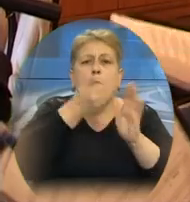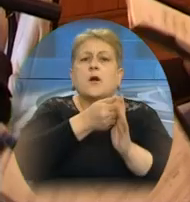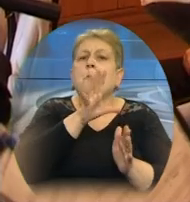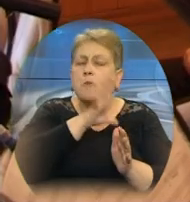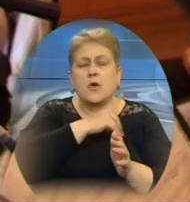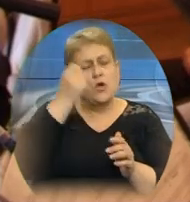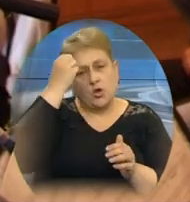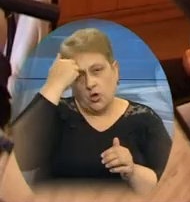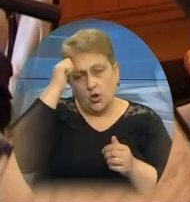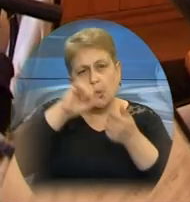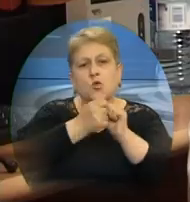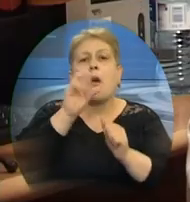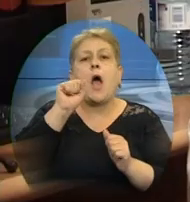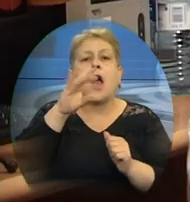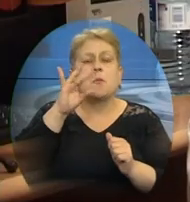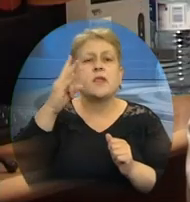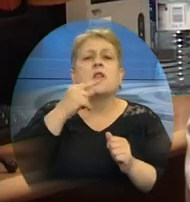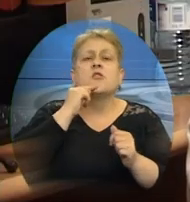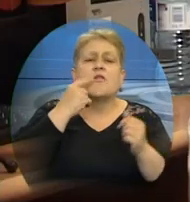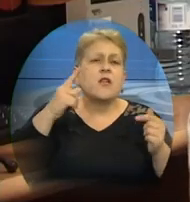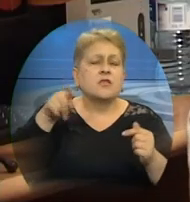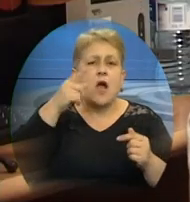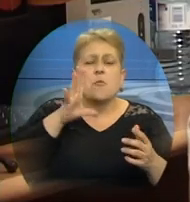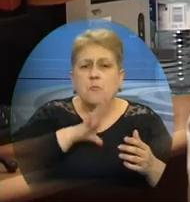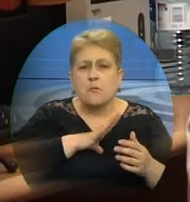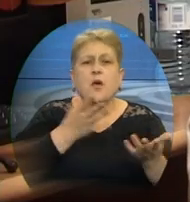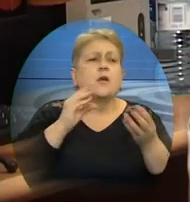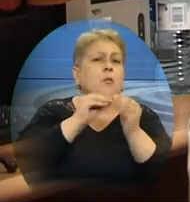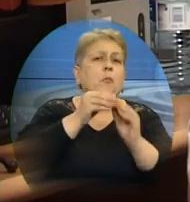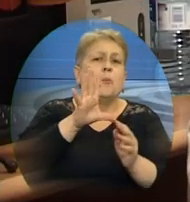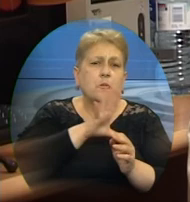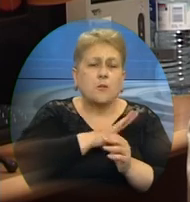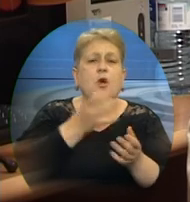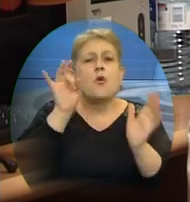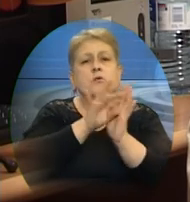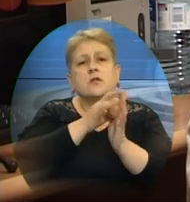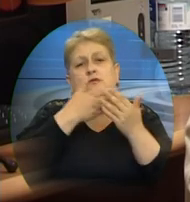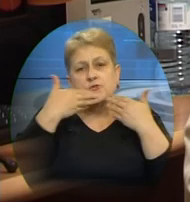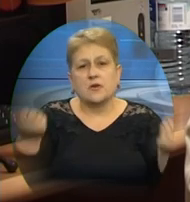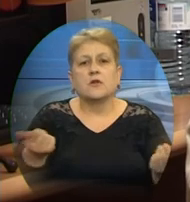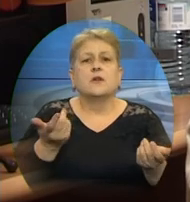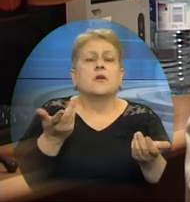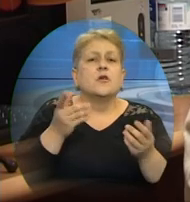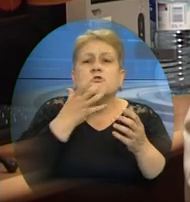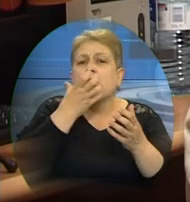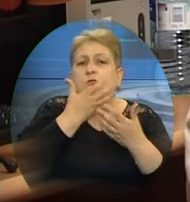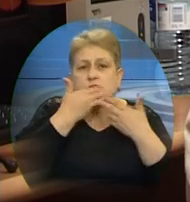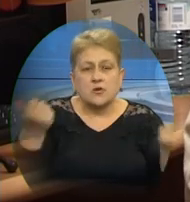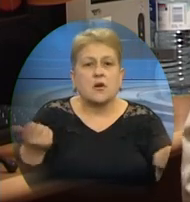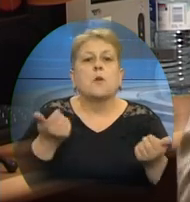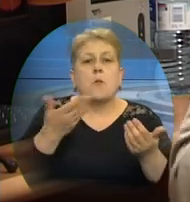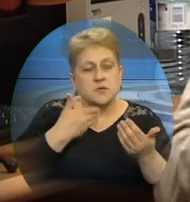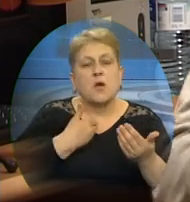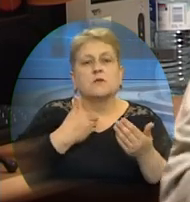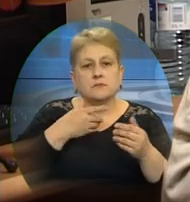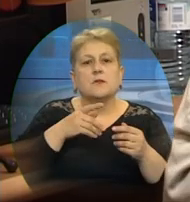կար, հիշում է Արմեն Ալավերդյանը։ Դժվար տարիներ կային, խնդիրներ կային, հոսանք չկար, ջերուցում չկար, բայց